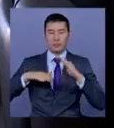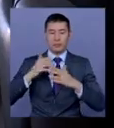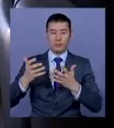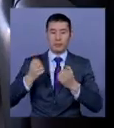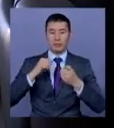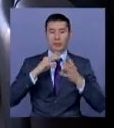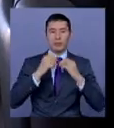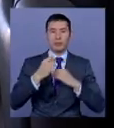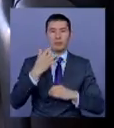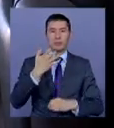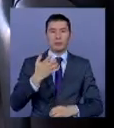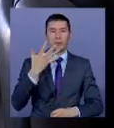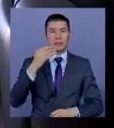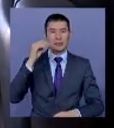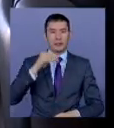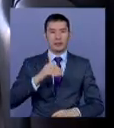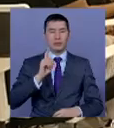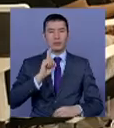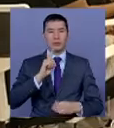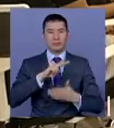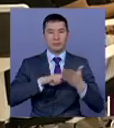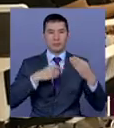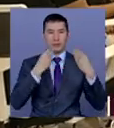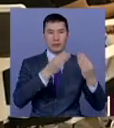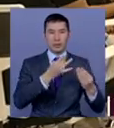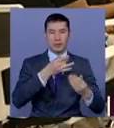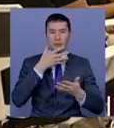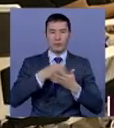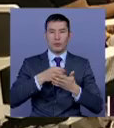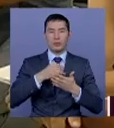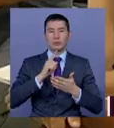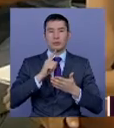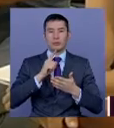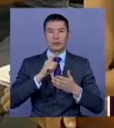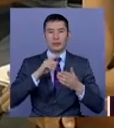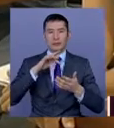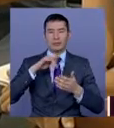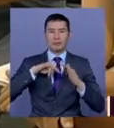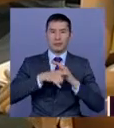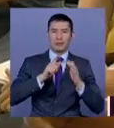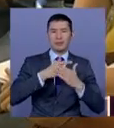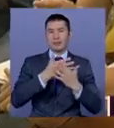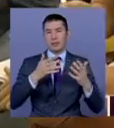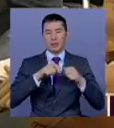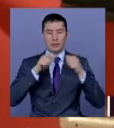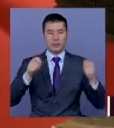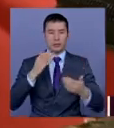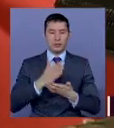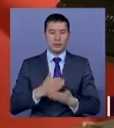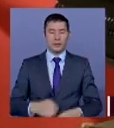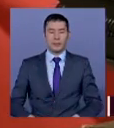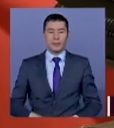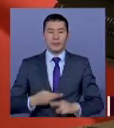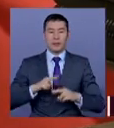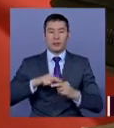теңгеден қайырымсыз несие алып, өз кәсібін ашып алды. Одан бөлек бизнес бастау жобасы аясында 4000-нан астам азамат жеке ісін бастады. Бұл